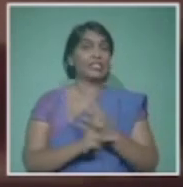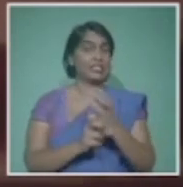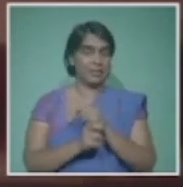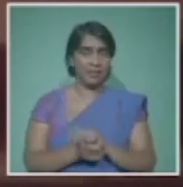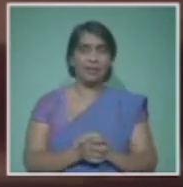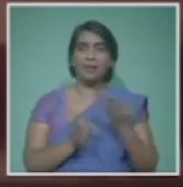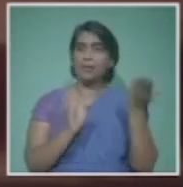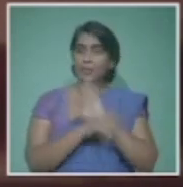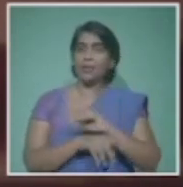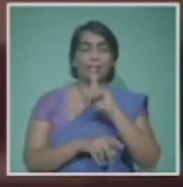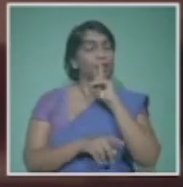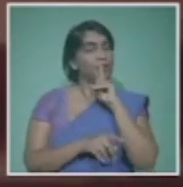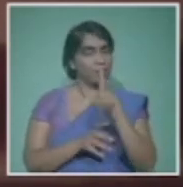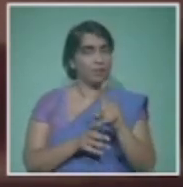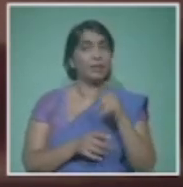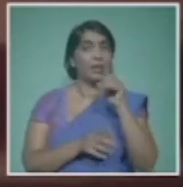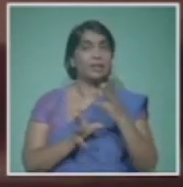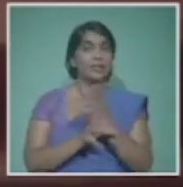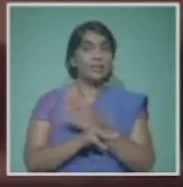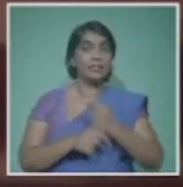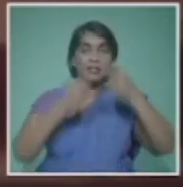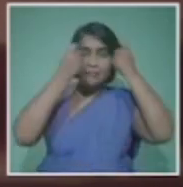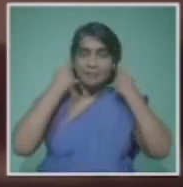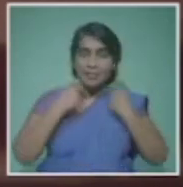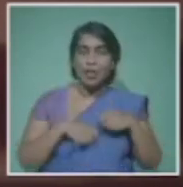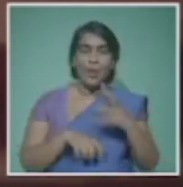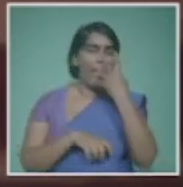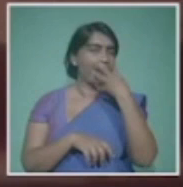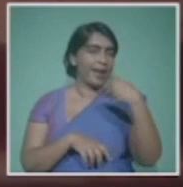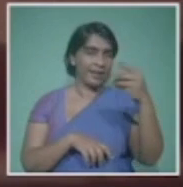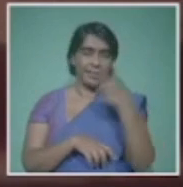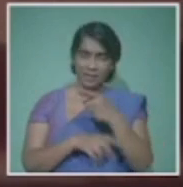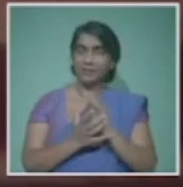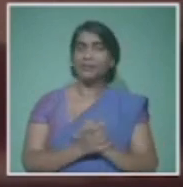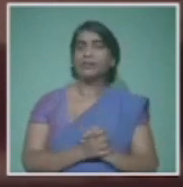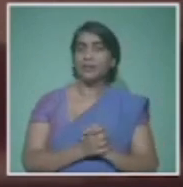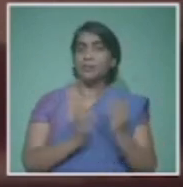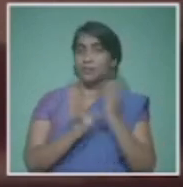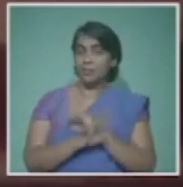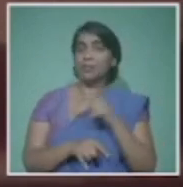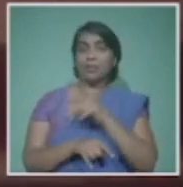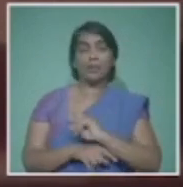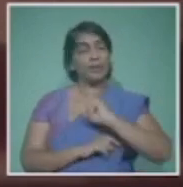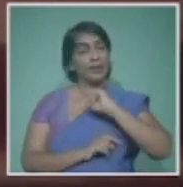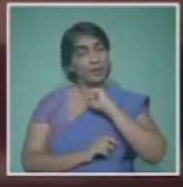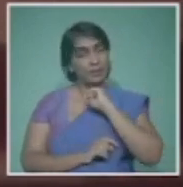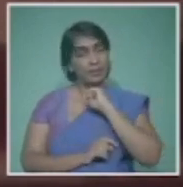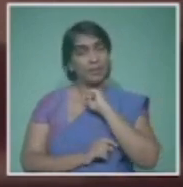මම මීට කල්ලුත් කිව්වා එයා සිංහහම පොරවගත්තට එයා හිවලෙක් වගේ කියලා. පහුගිය දවස්වල එයා මෙතන කෑ